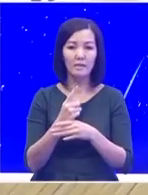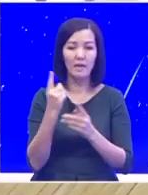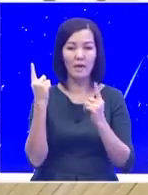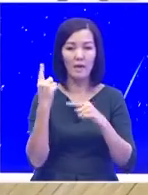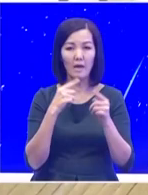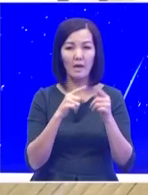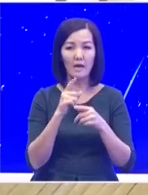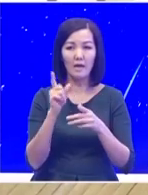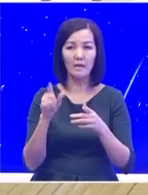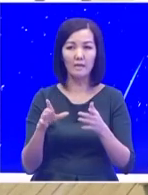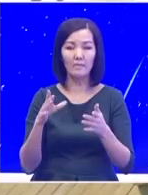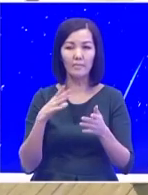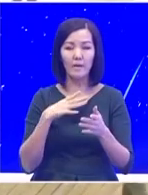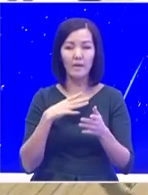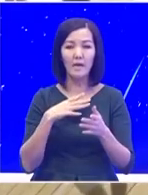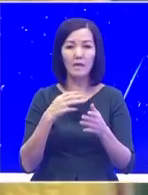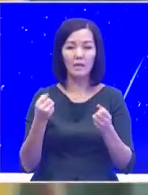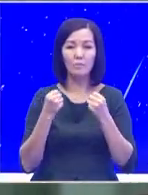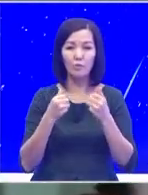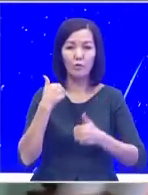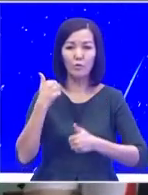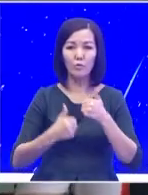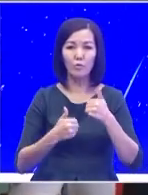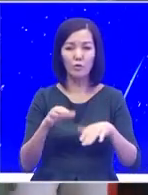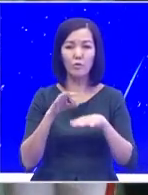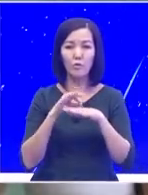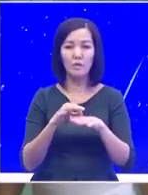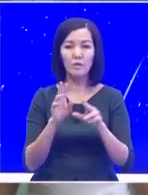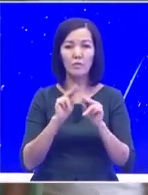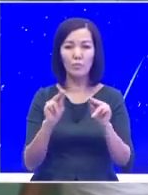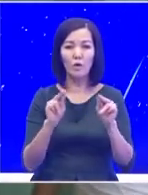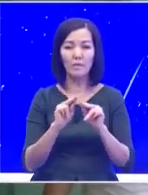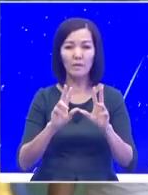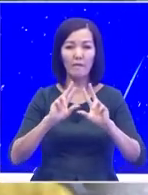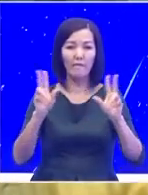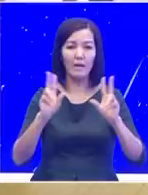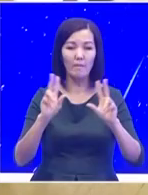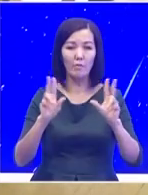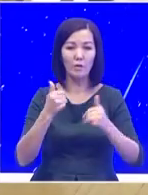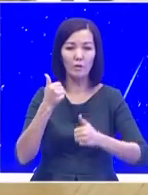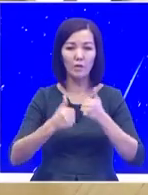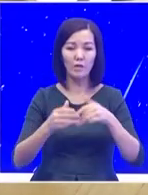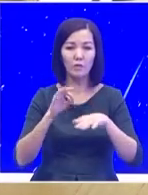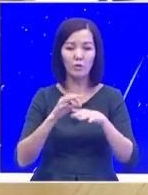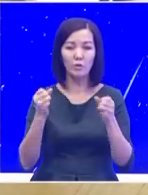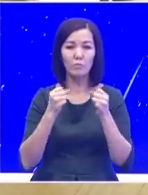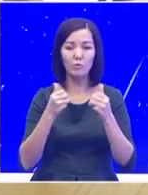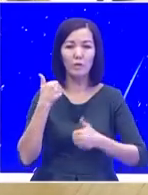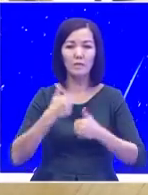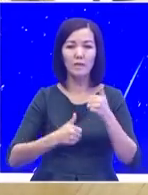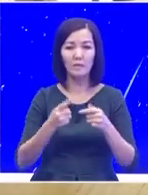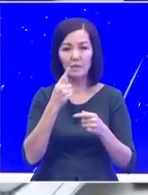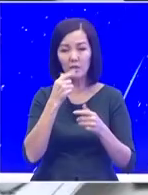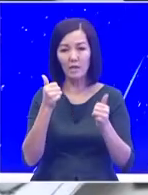Білім ордасында әдеби кештен өзге спорттық турнир де ұйымдастырылды. Мұғалімдер арасында волейболдан жарыс өтті. Спорттық сайысқа жақын